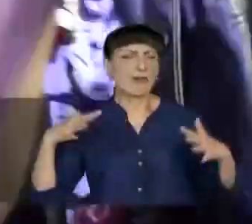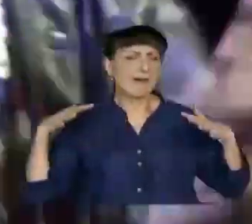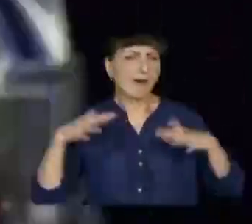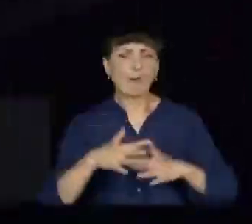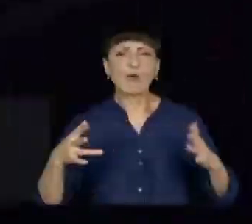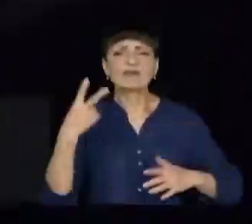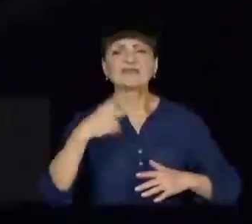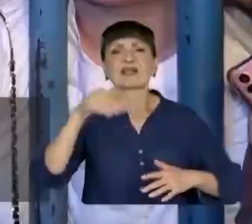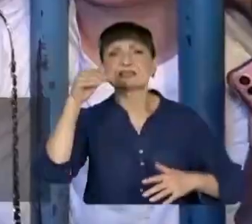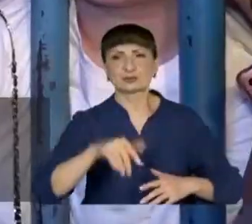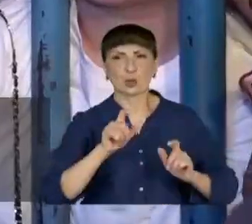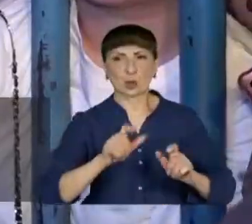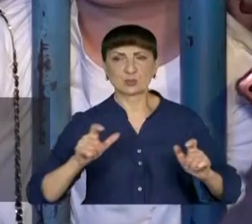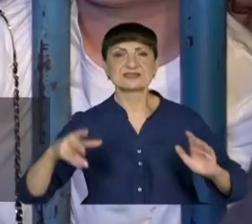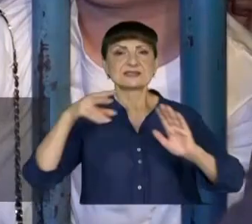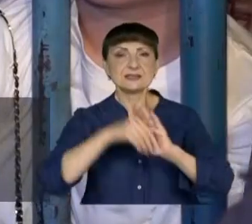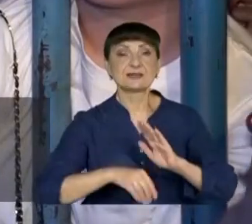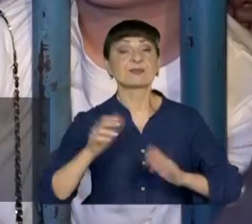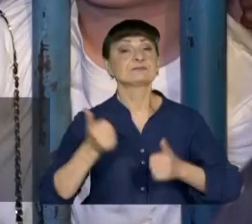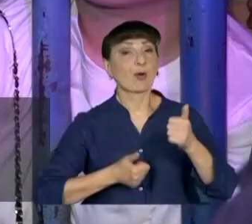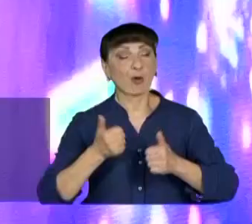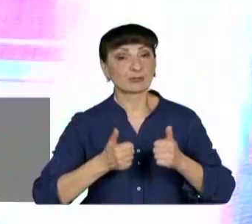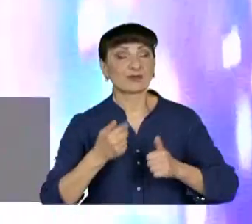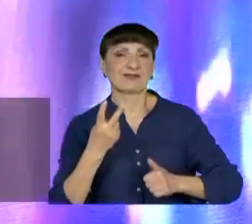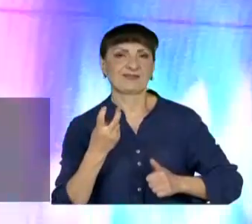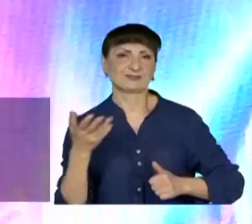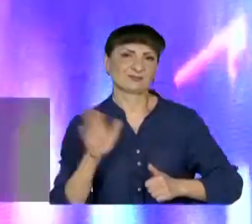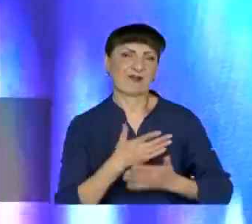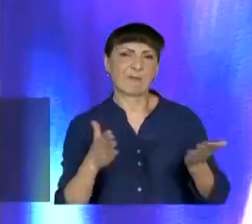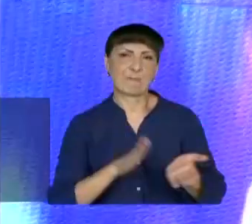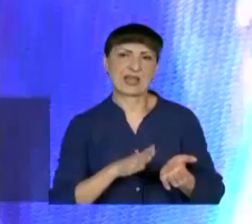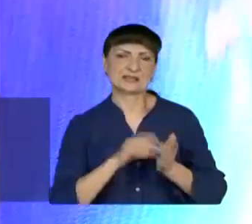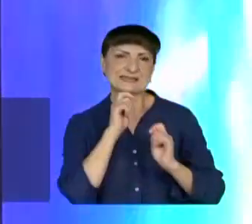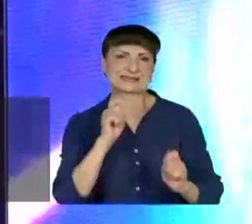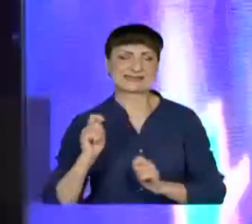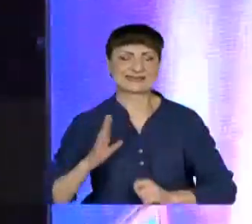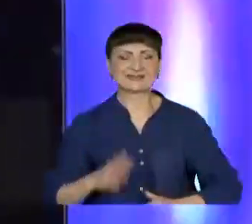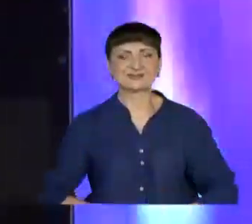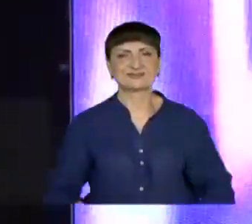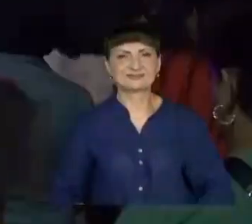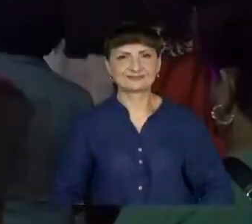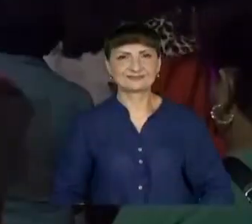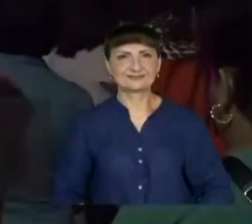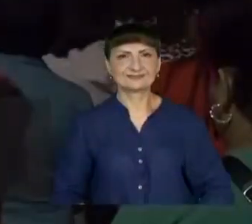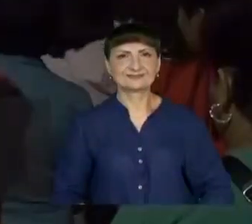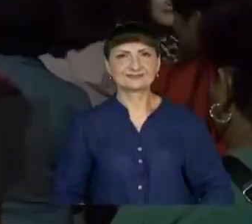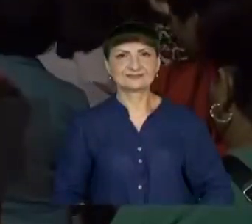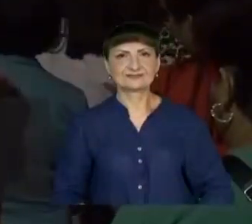Более 20 тысяч зрителей. Среди них разыграли больше 200 ценных призов. Амина Усенова, Хангель Ахмедханов, телеканал «Алматы».